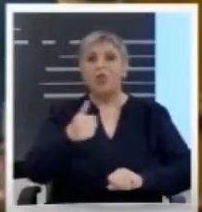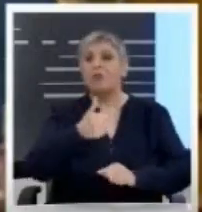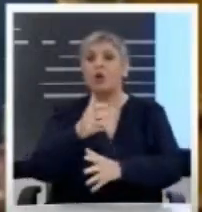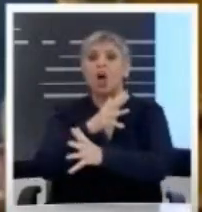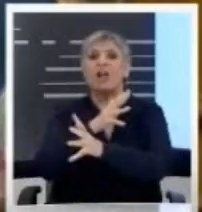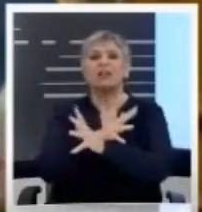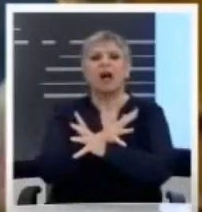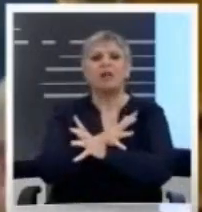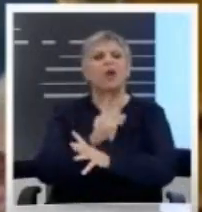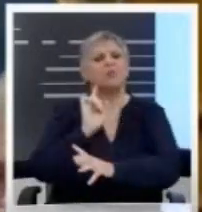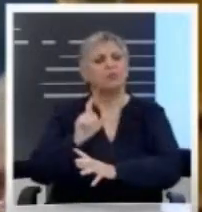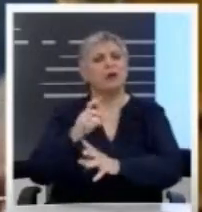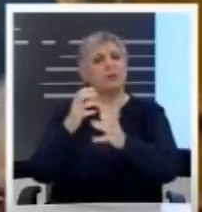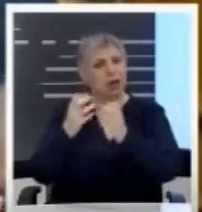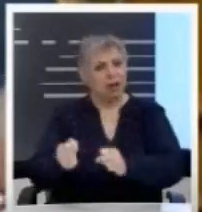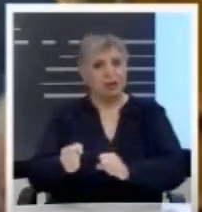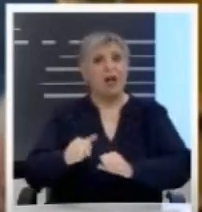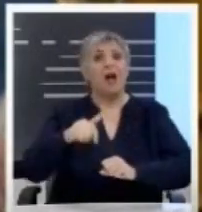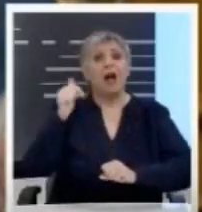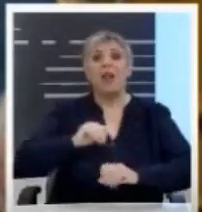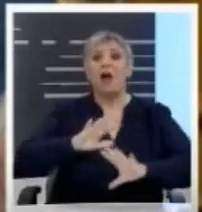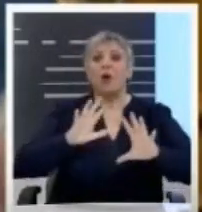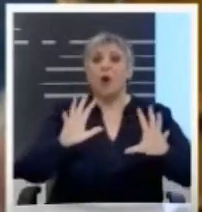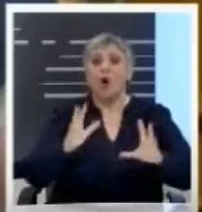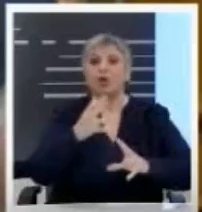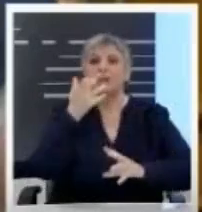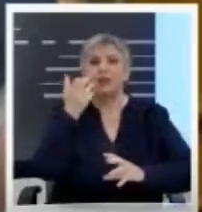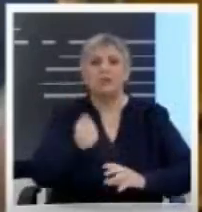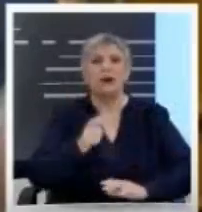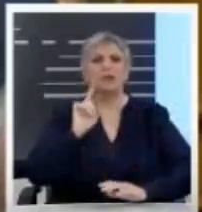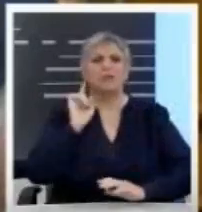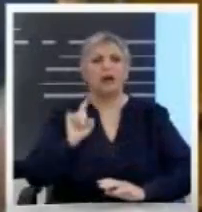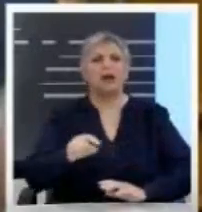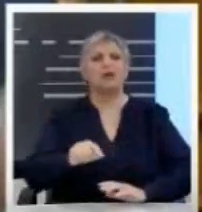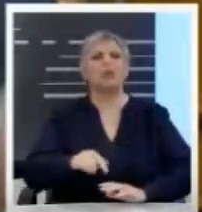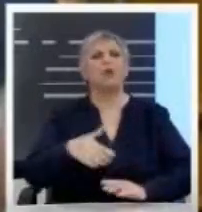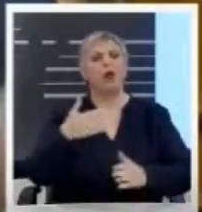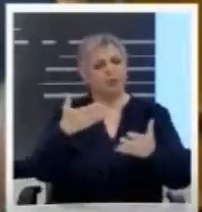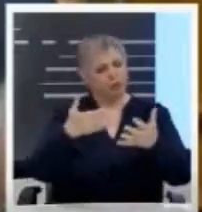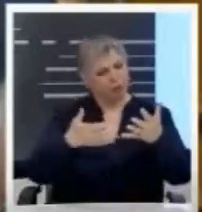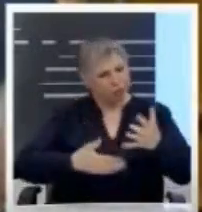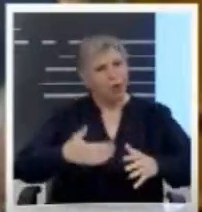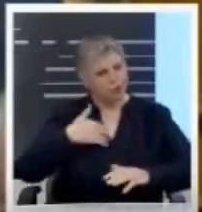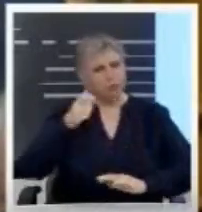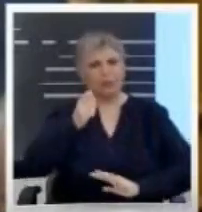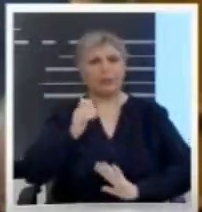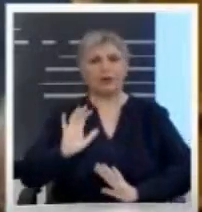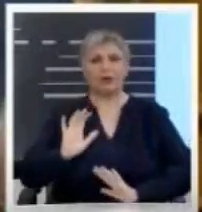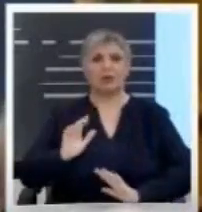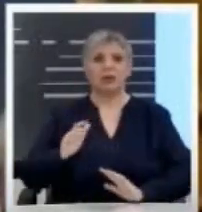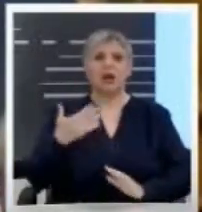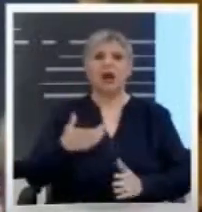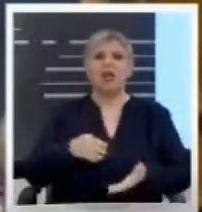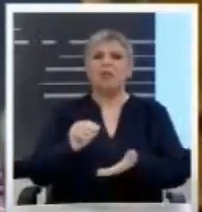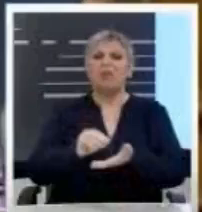ανομία είναι και αυτό όπου και όποτε συμβαίνει. Ανταυτού, για άλλη μια φορά,